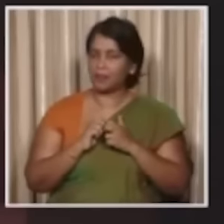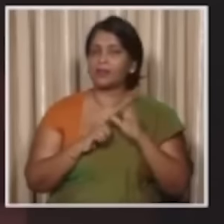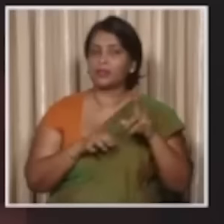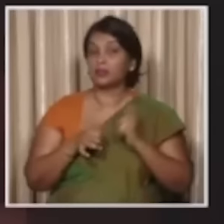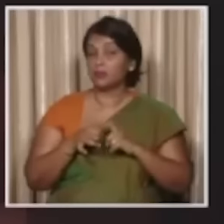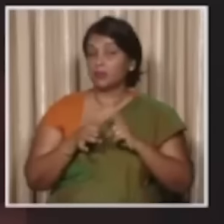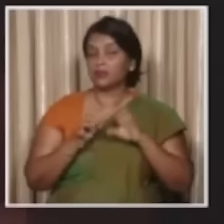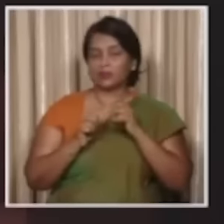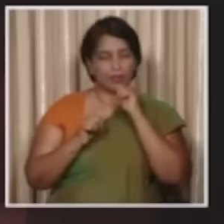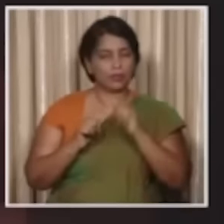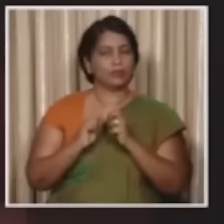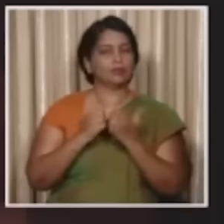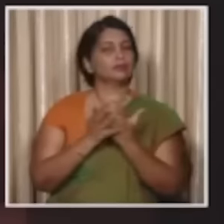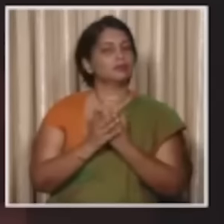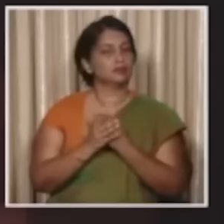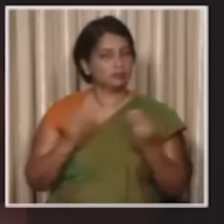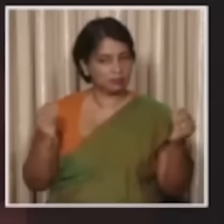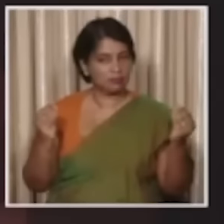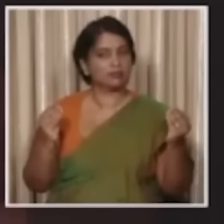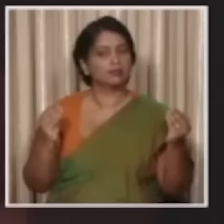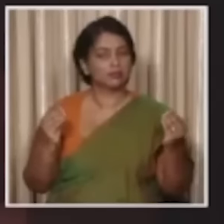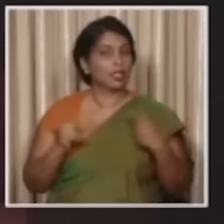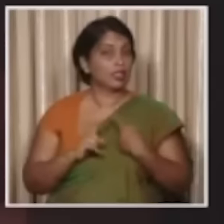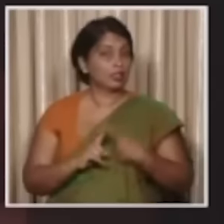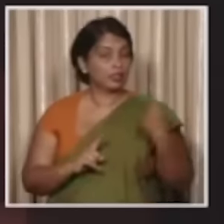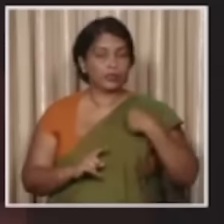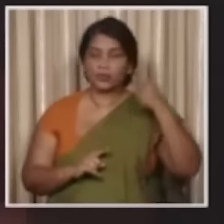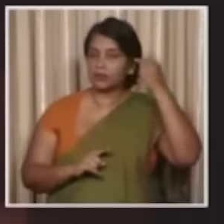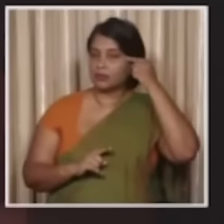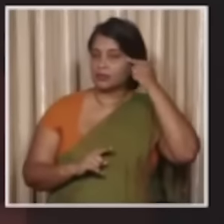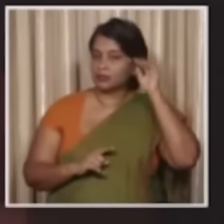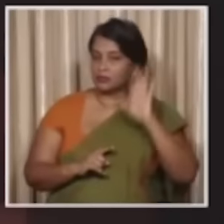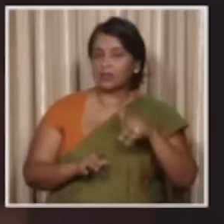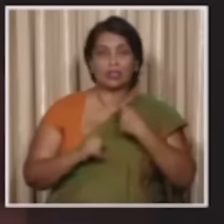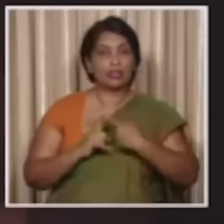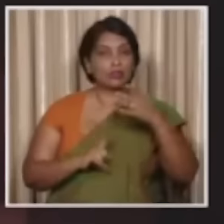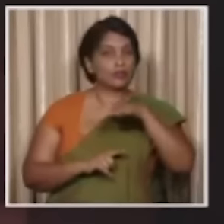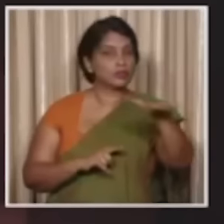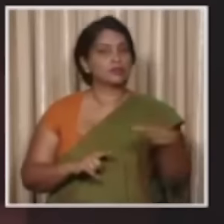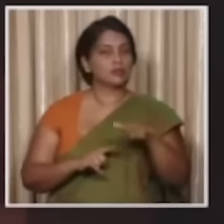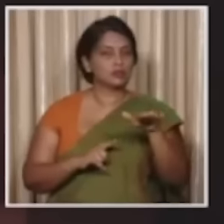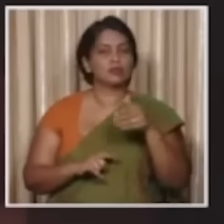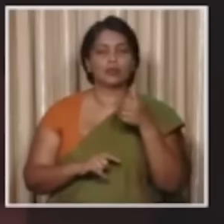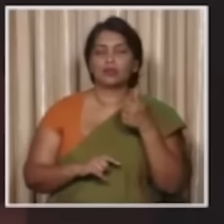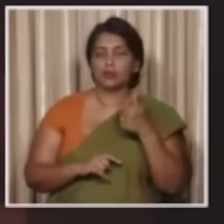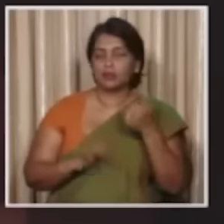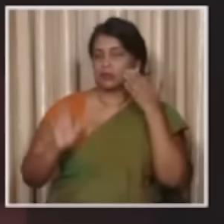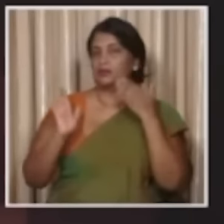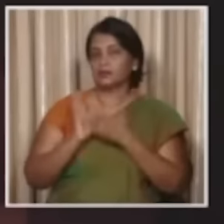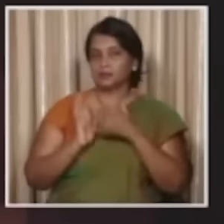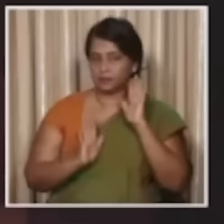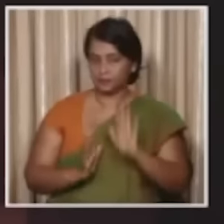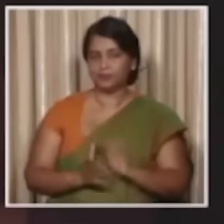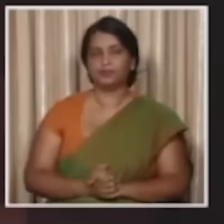ප්‍රශ්නෙට තිරසර විසඳුමක් ලබා දෙන්නට දියුණු මානසිකත්වයකින් හෙවි දියුණු සමාජයක හොඳ ගති ලක්ෂණයක් වෙන්නට